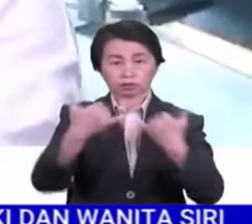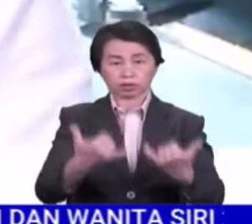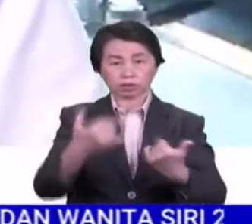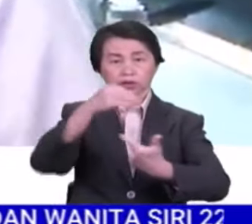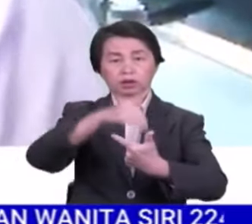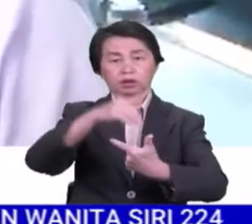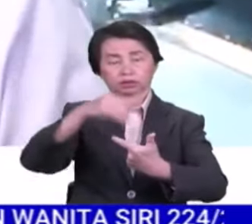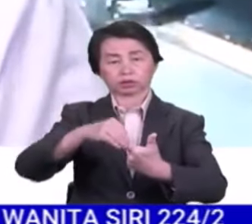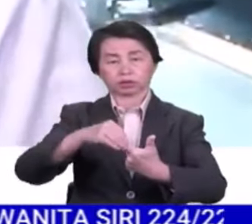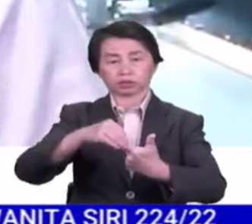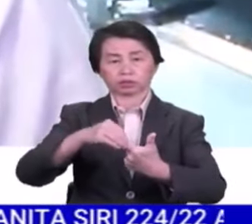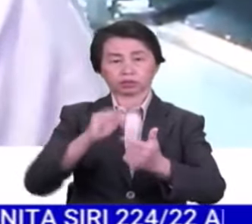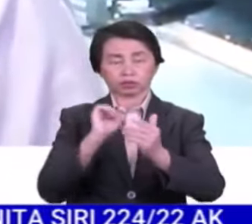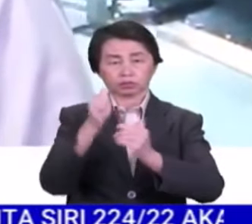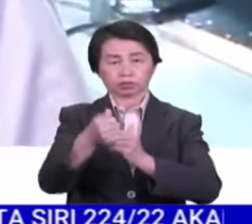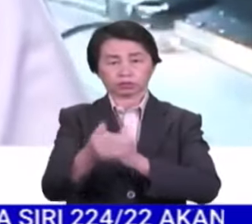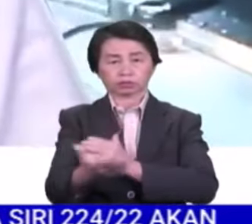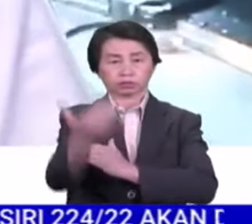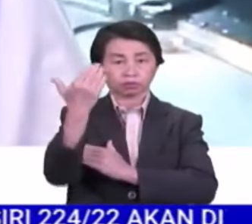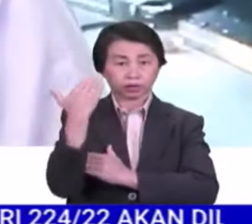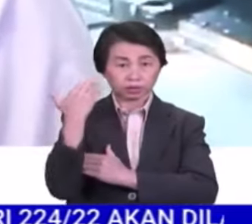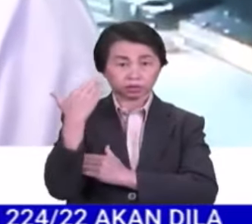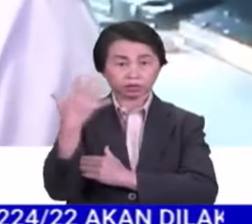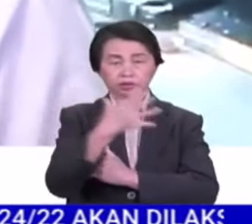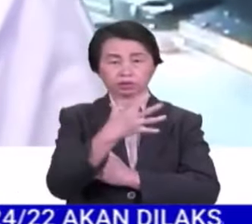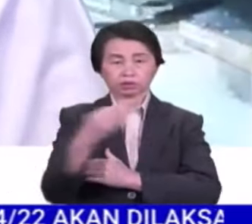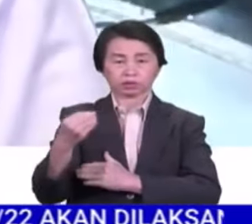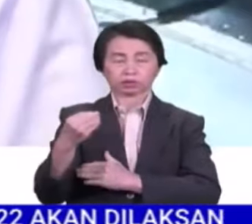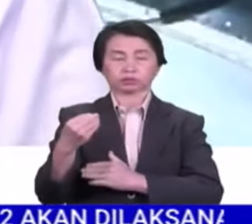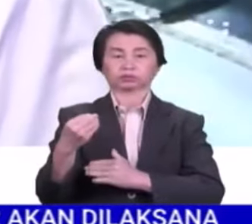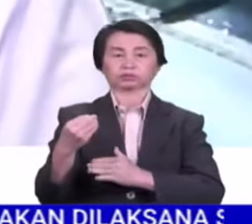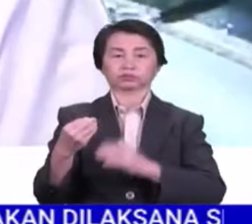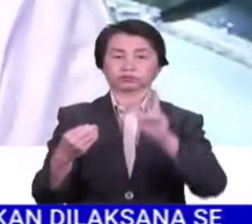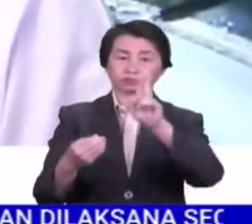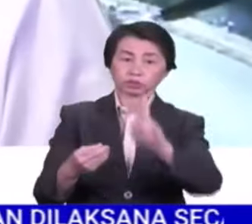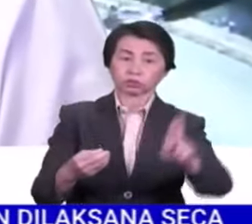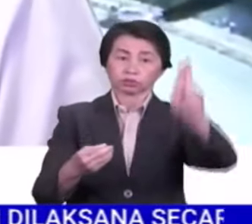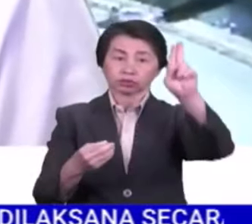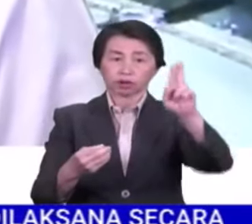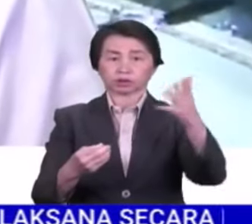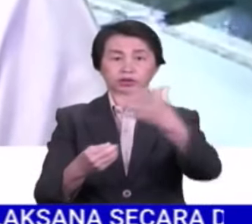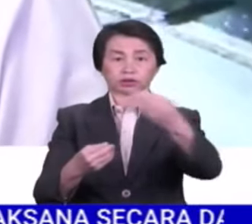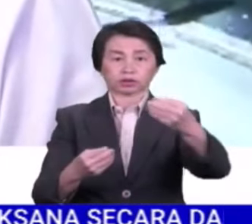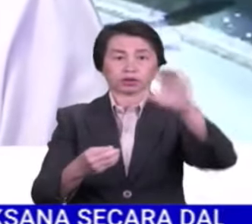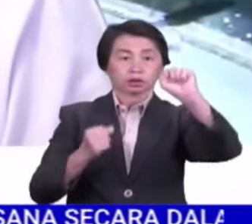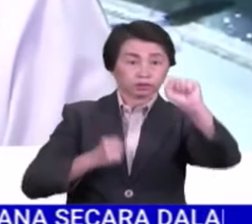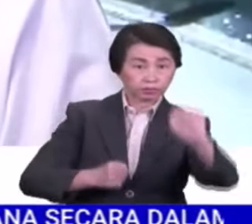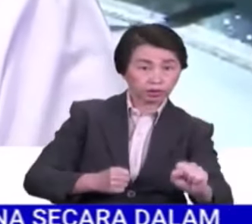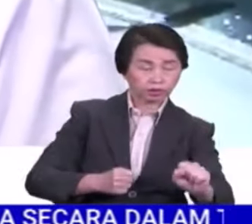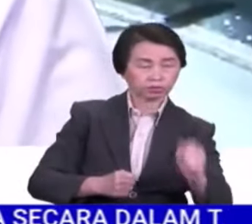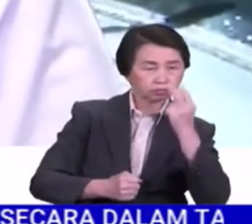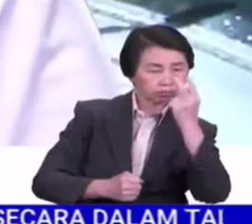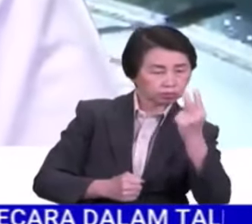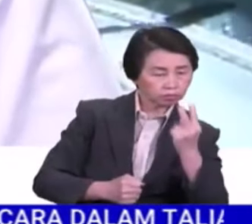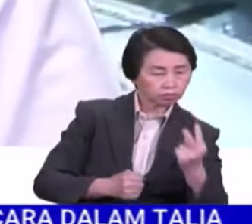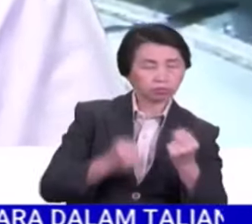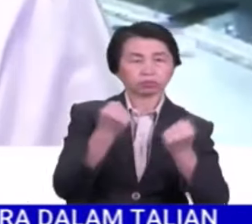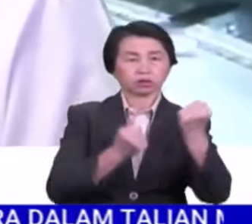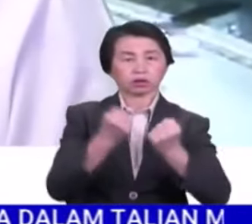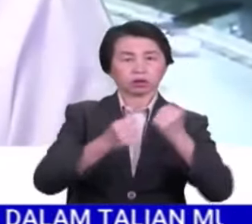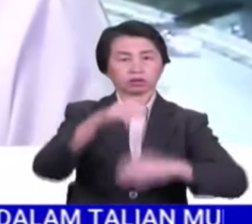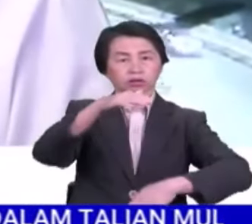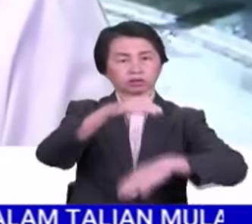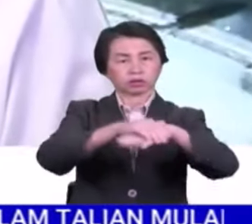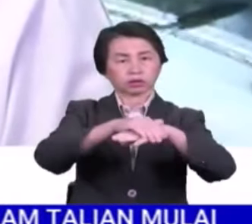ataupun pagi esok. Dan di sebelah utara dengan selatan juga kita dapati bahawa keadaan trafik juga telah